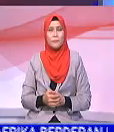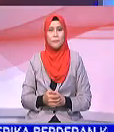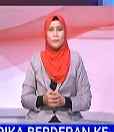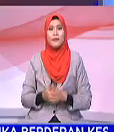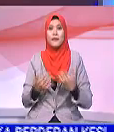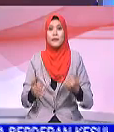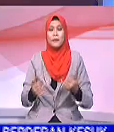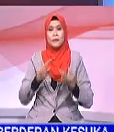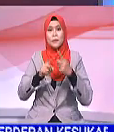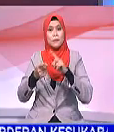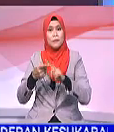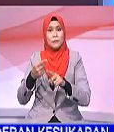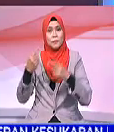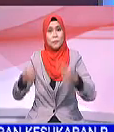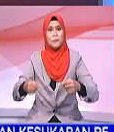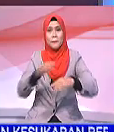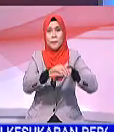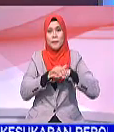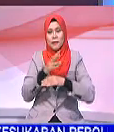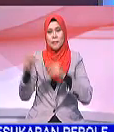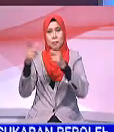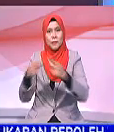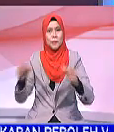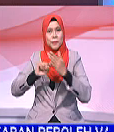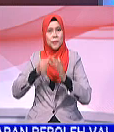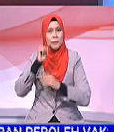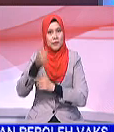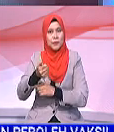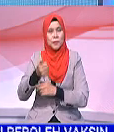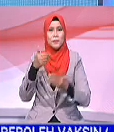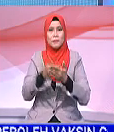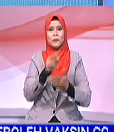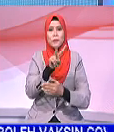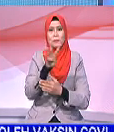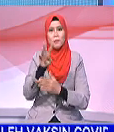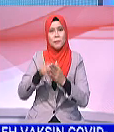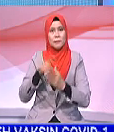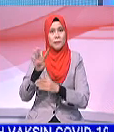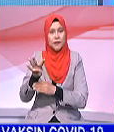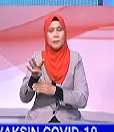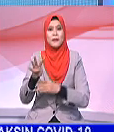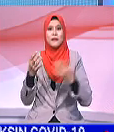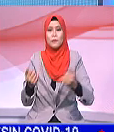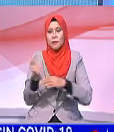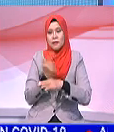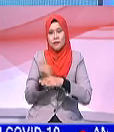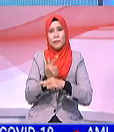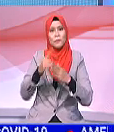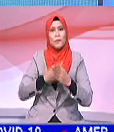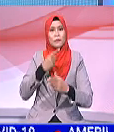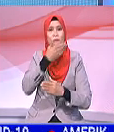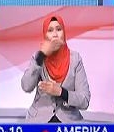Baik, menjelang aksi persahabatan menentang Britain dan Jepun yang bermula esok hingga 24 April ini, pihak pun terpaksa berlatih di bulan